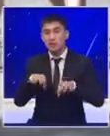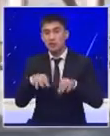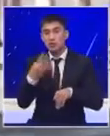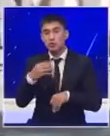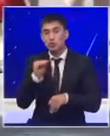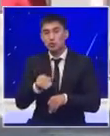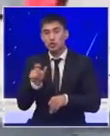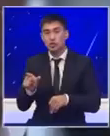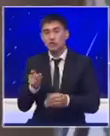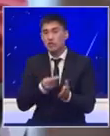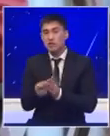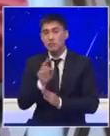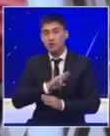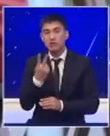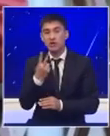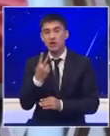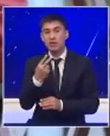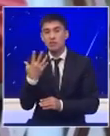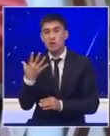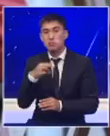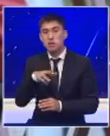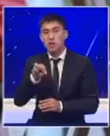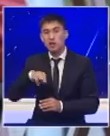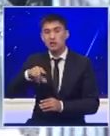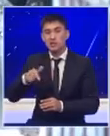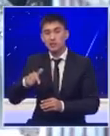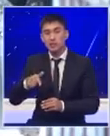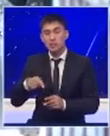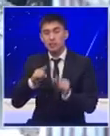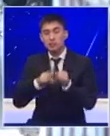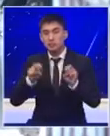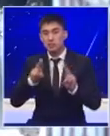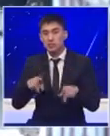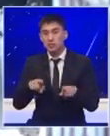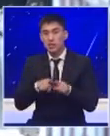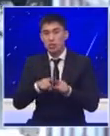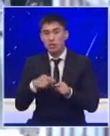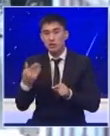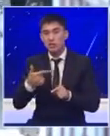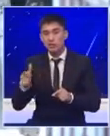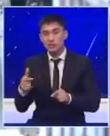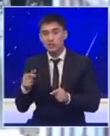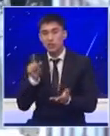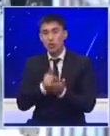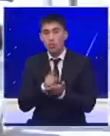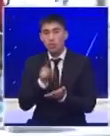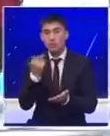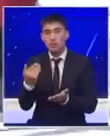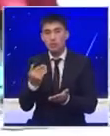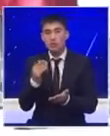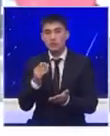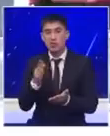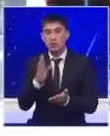тысяч человек не выплатили около двух с половиной миллиардов тенге по словам специалистов такое граждан к налоговым обязательствам